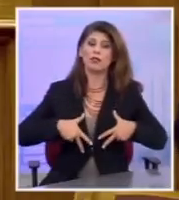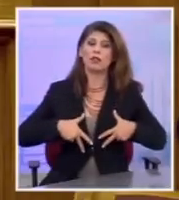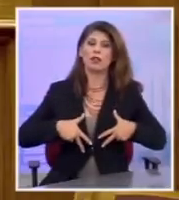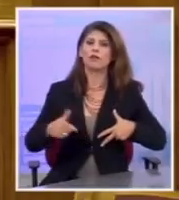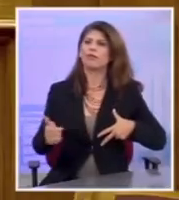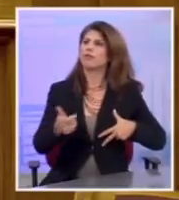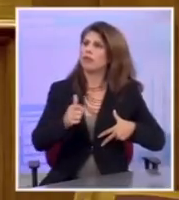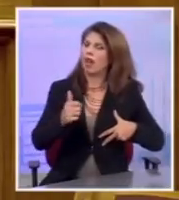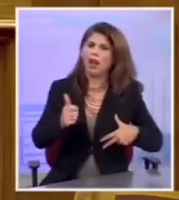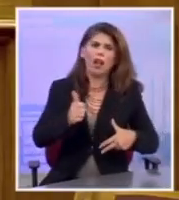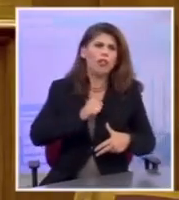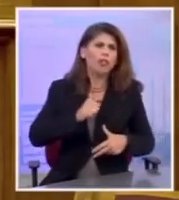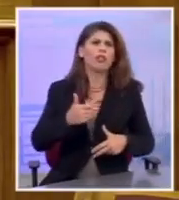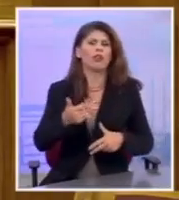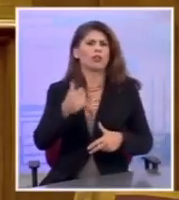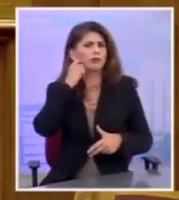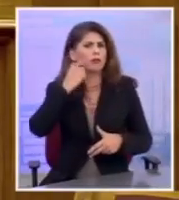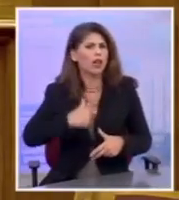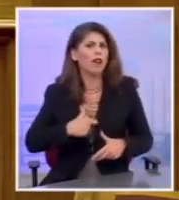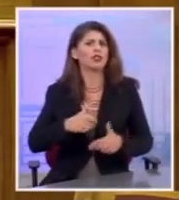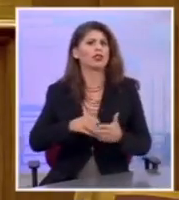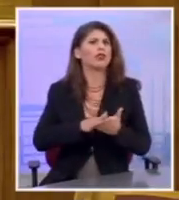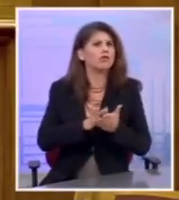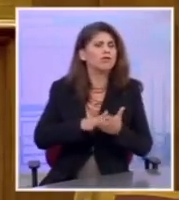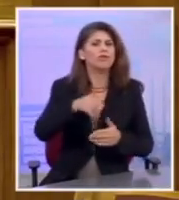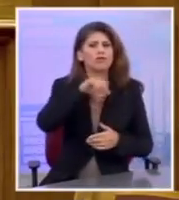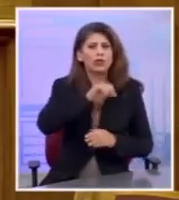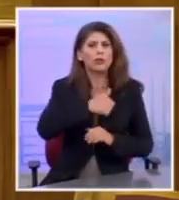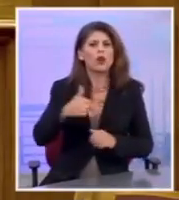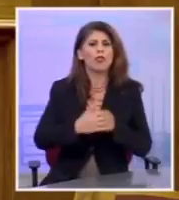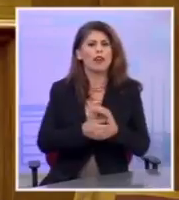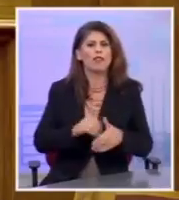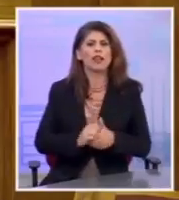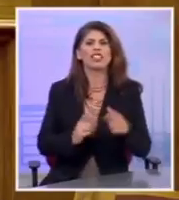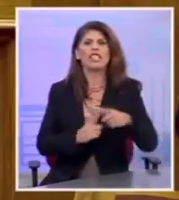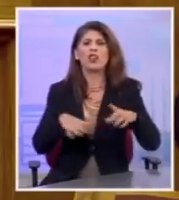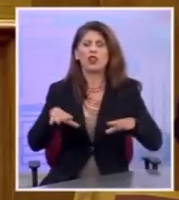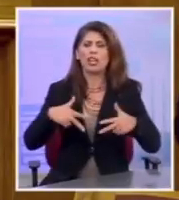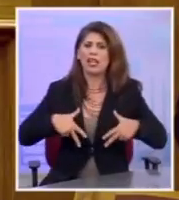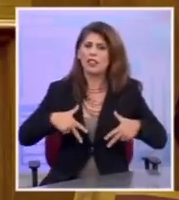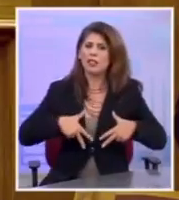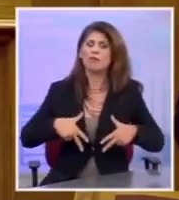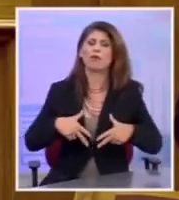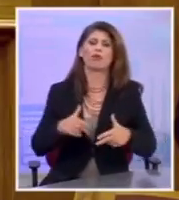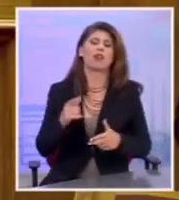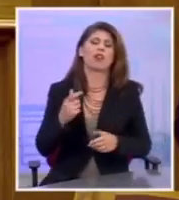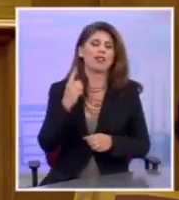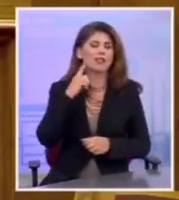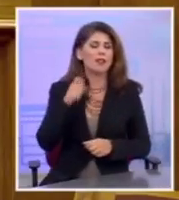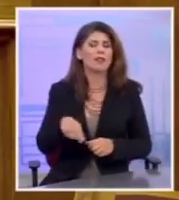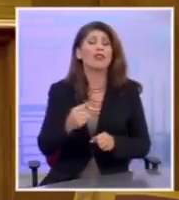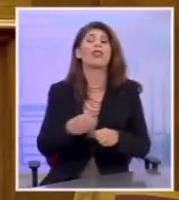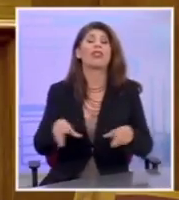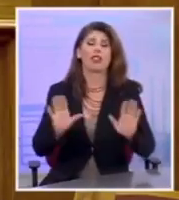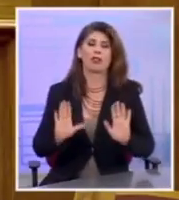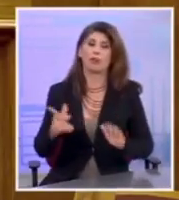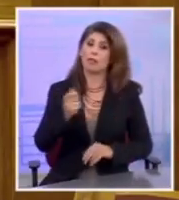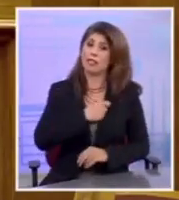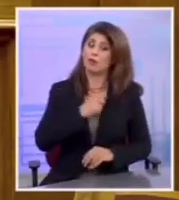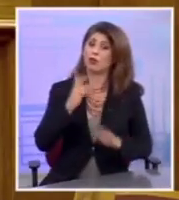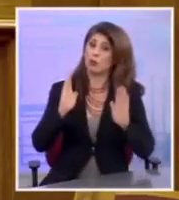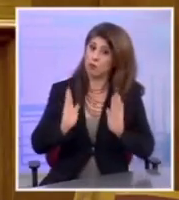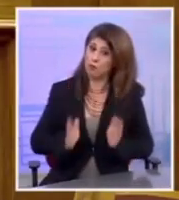ιδιοτέλεια, ο ανταγωνισμός και η τεχνοκρατία. Ξέραμε ότι δεν θα δουλέψει και δεν δούλεψε αυτό. Θεωρούμε ότι μπορούμε